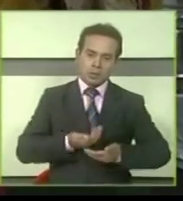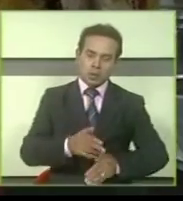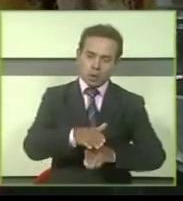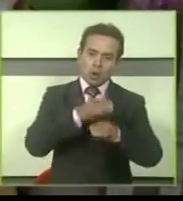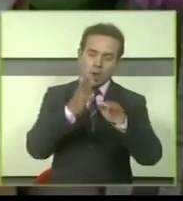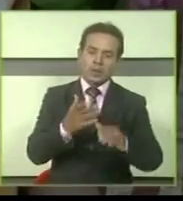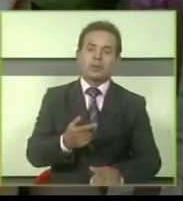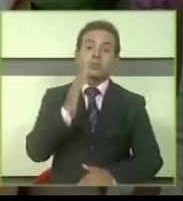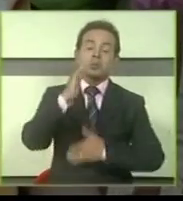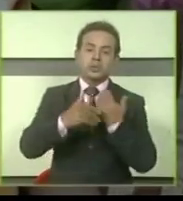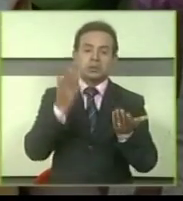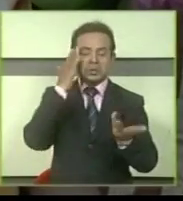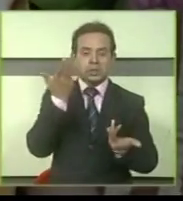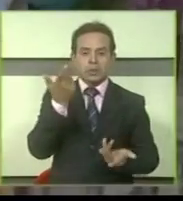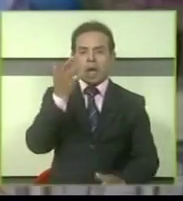যায় আরাবিকে।